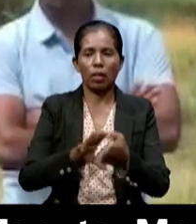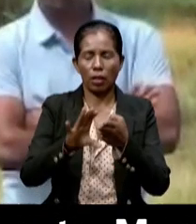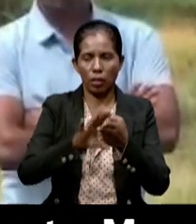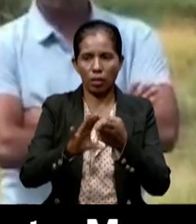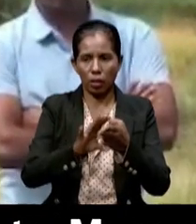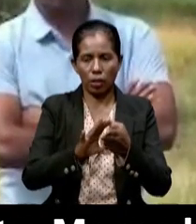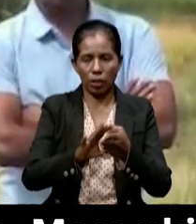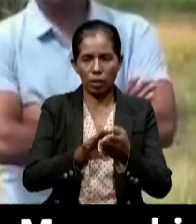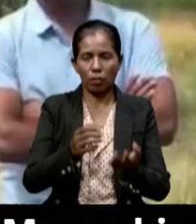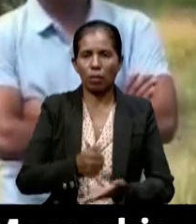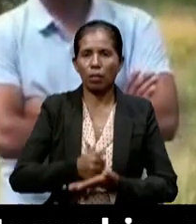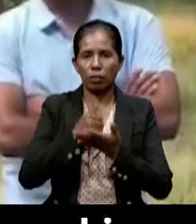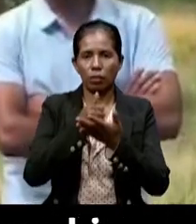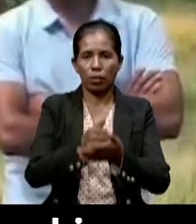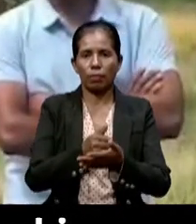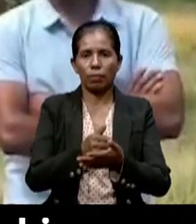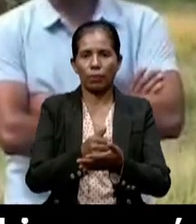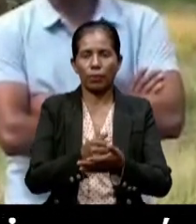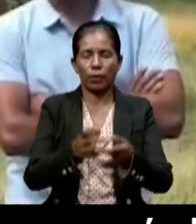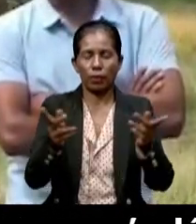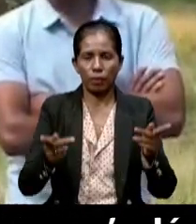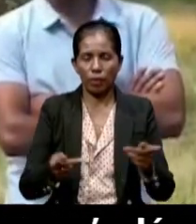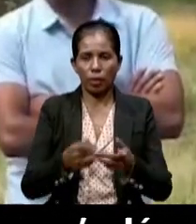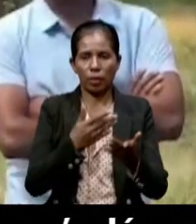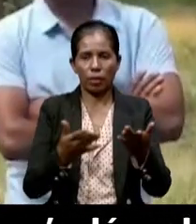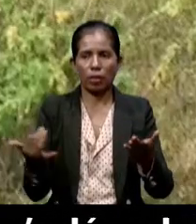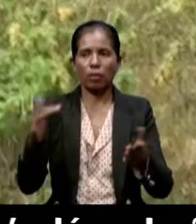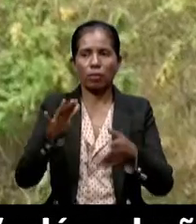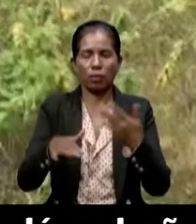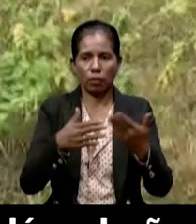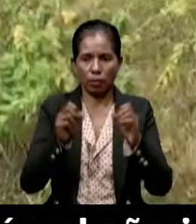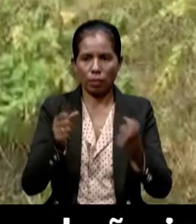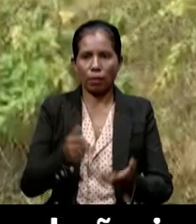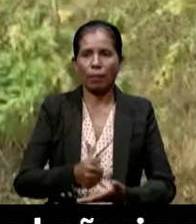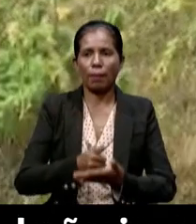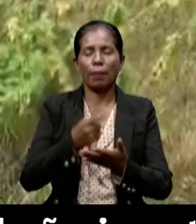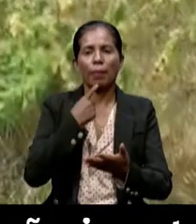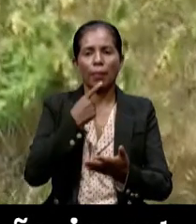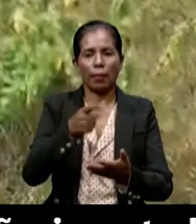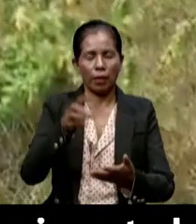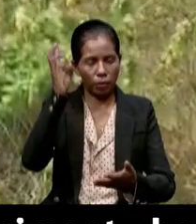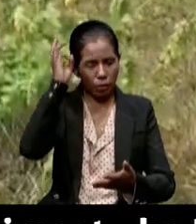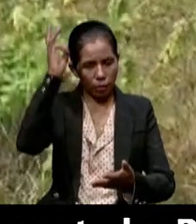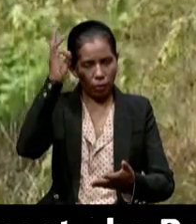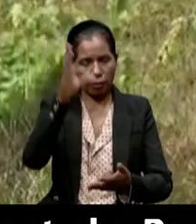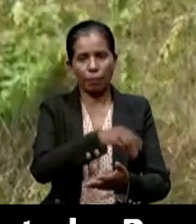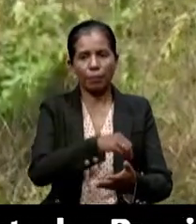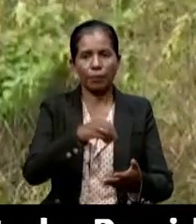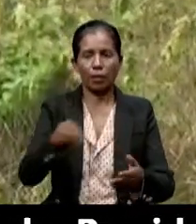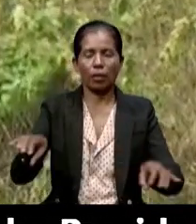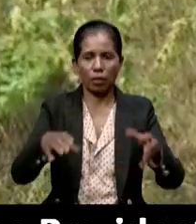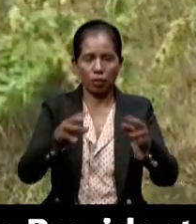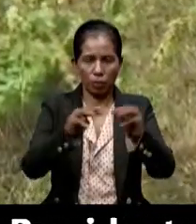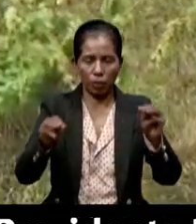bela fasilita nafatin material sirahnya kalah. Hatamba preocupasaun ne extensionista